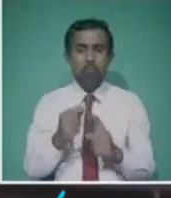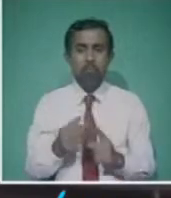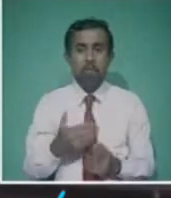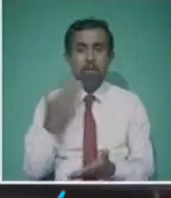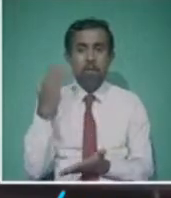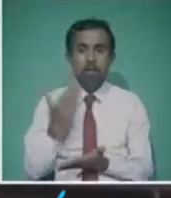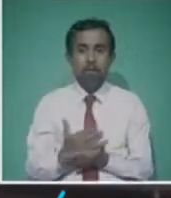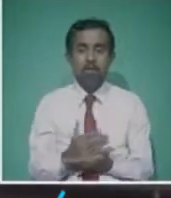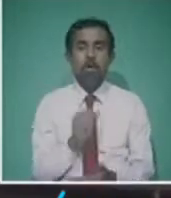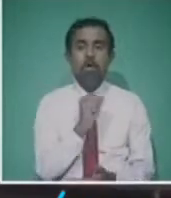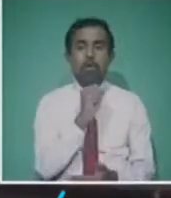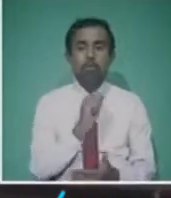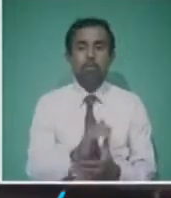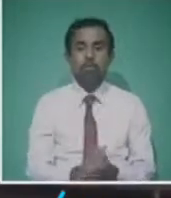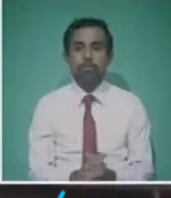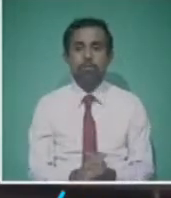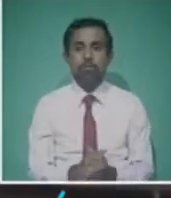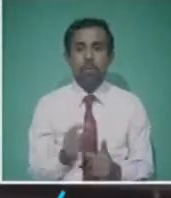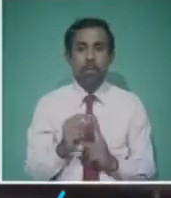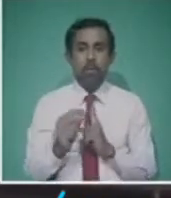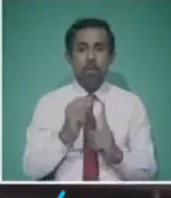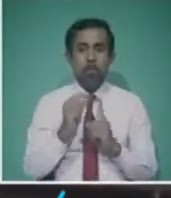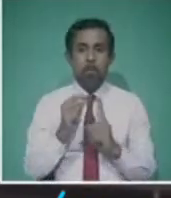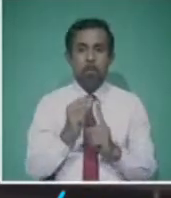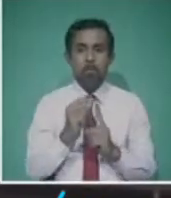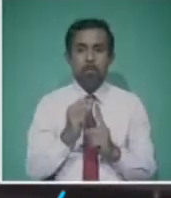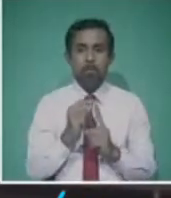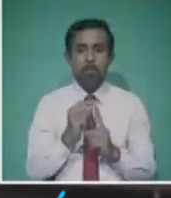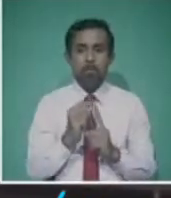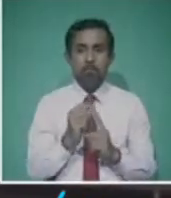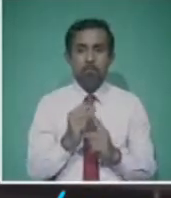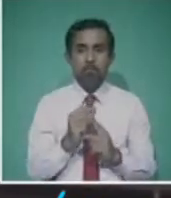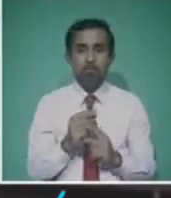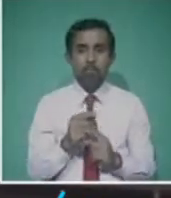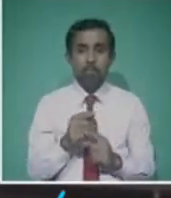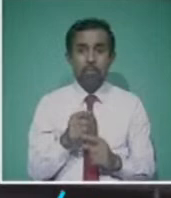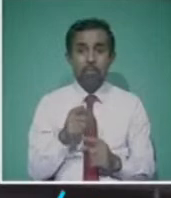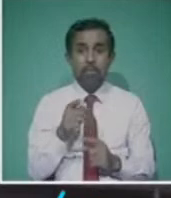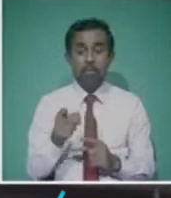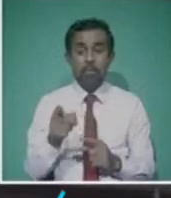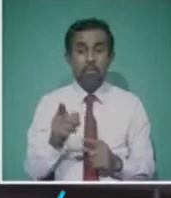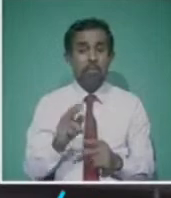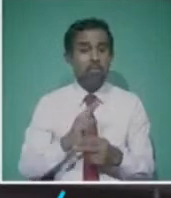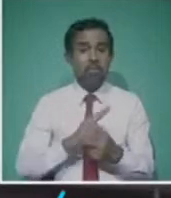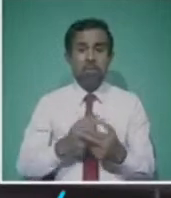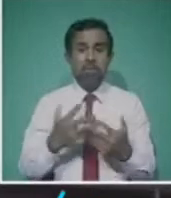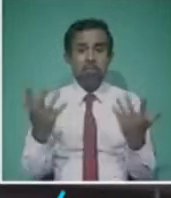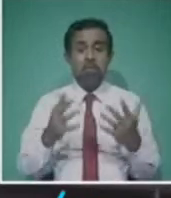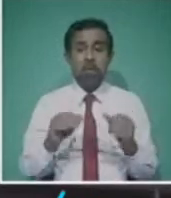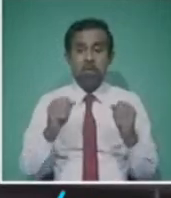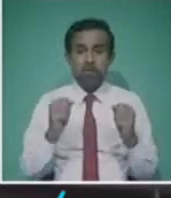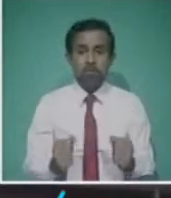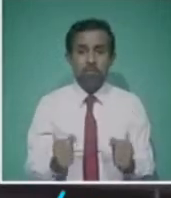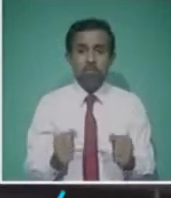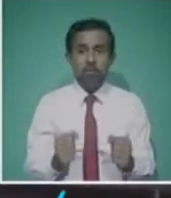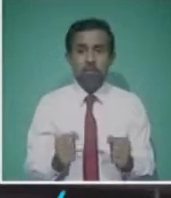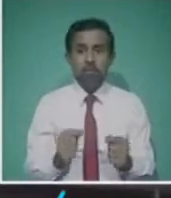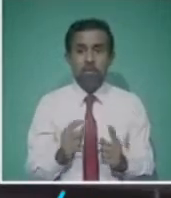वेकुने को मुदील पार्लिमेंट इज यू कैन सिट इन द पार्लिमेंट ओ यू कैन कंटेस्ट इन द